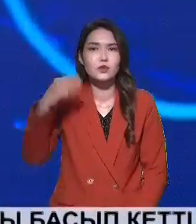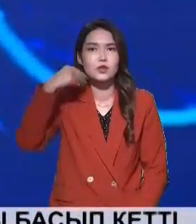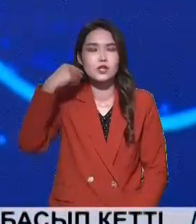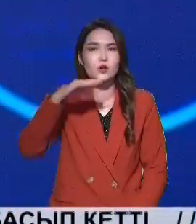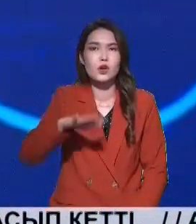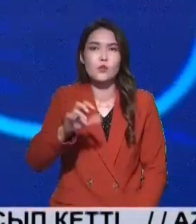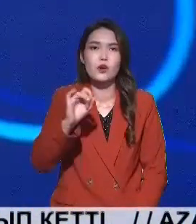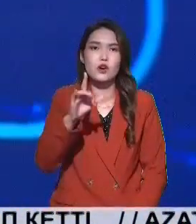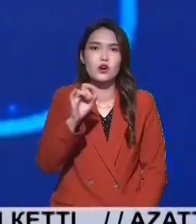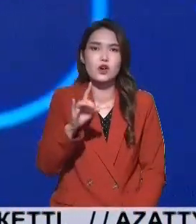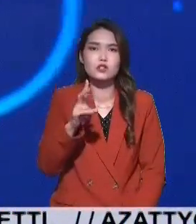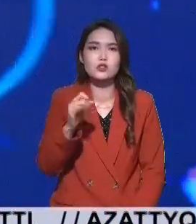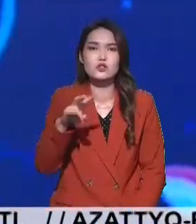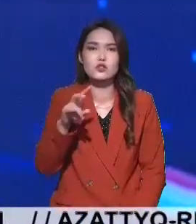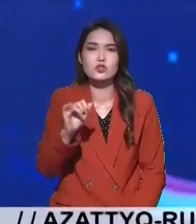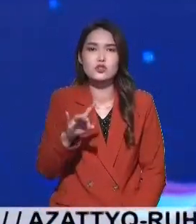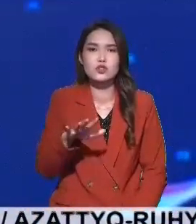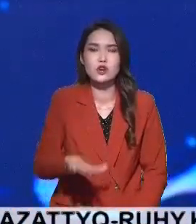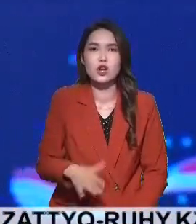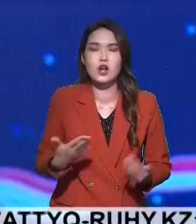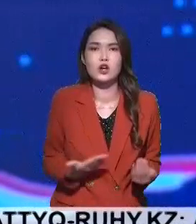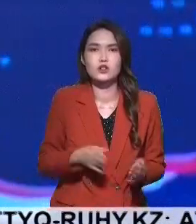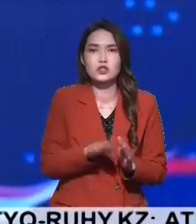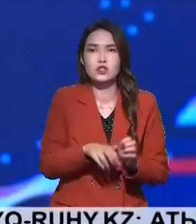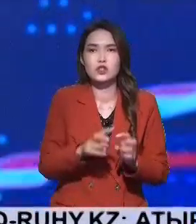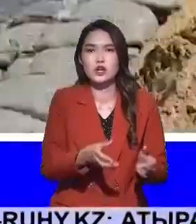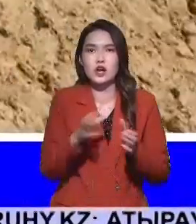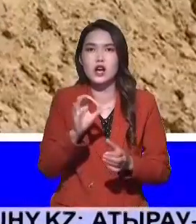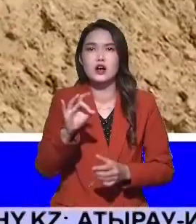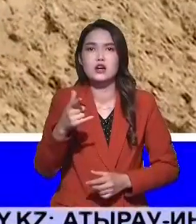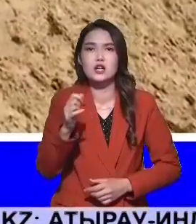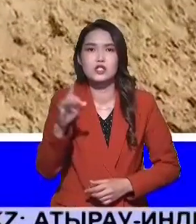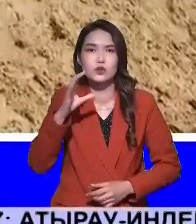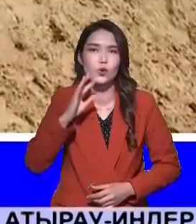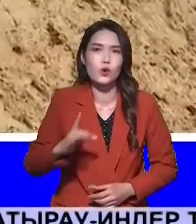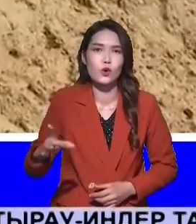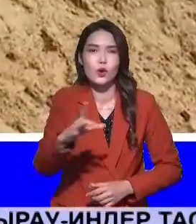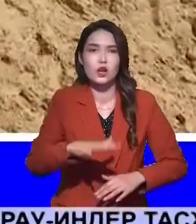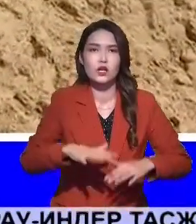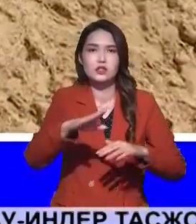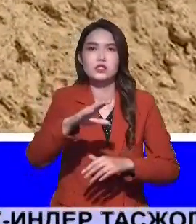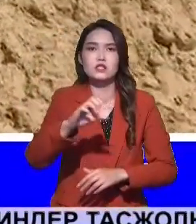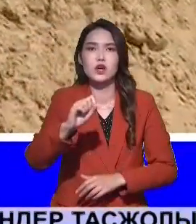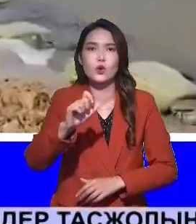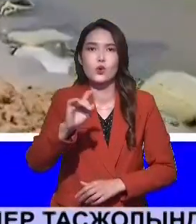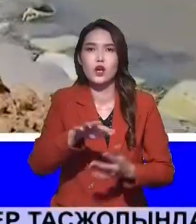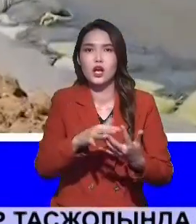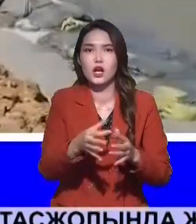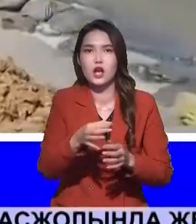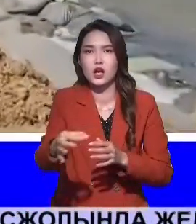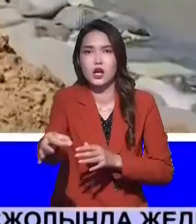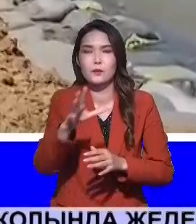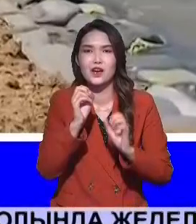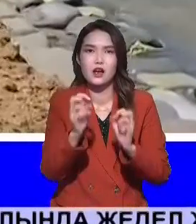Ақтөбенің Ырғыз ауданы Құйылыс елді мекенінің тұрғындары эвакуацияланды. Ырғыз өзені арнасынан тасып, Тәуіп ауылдық округіне қарасты ауылға